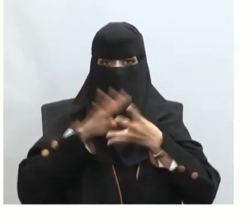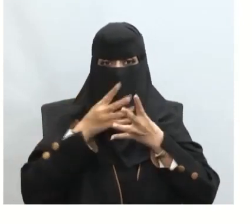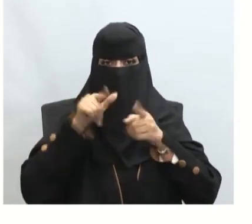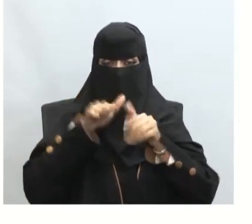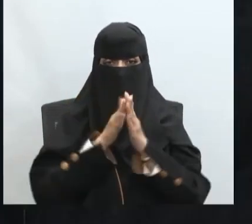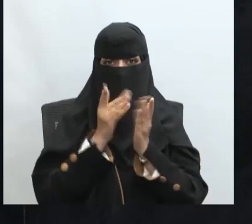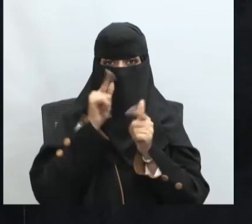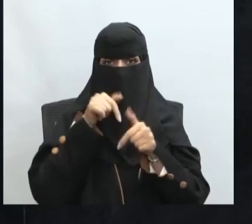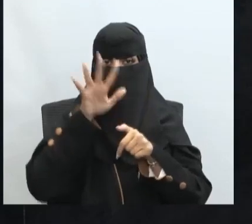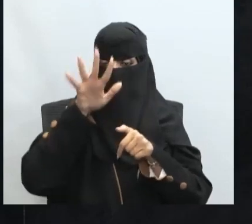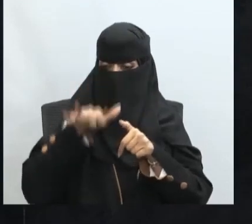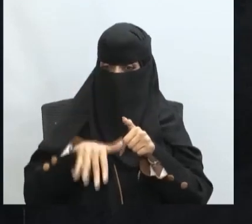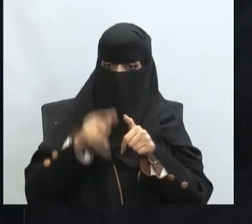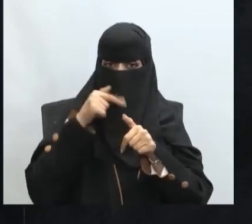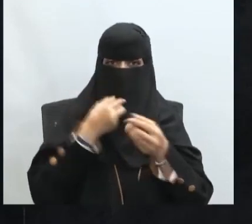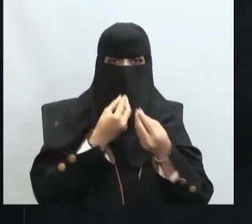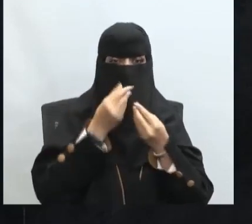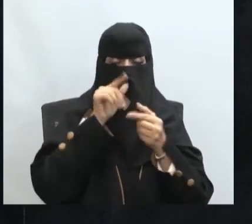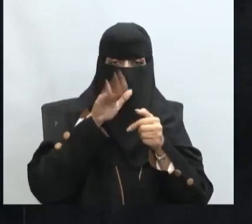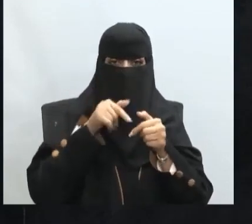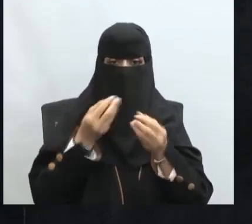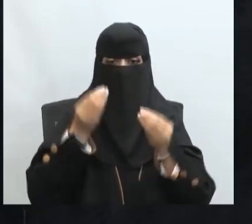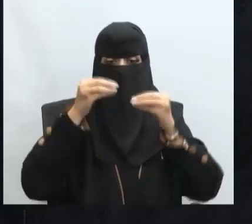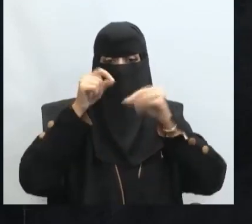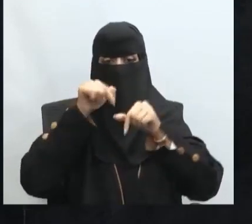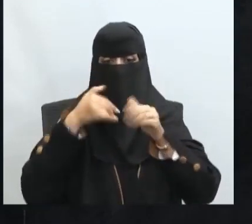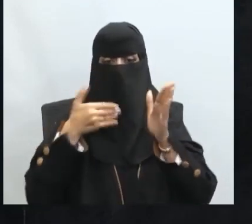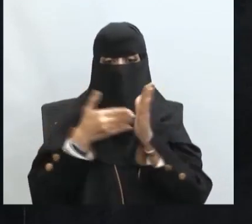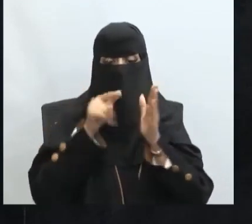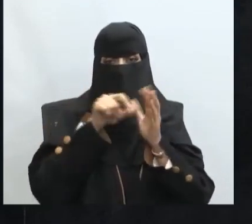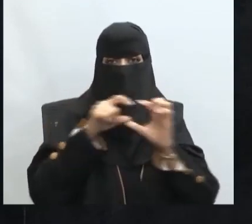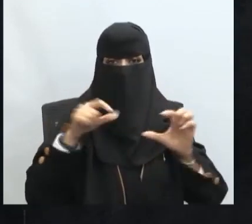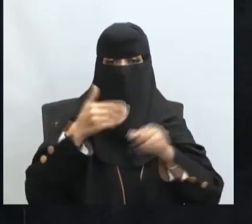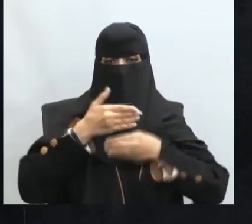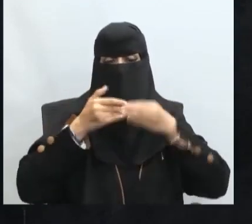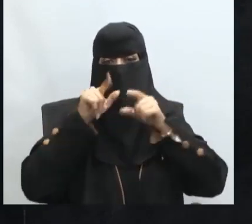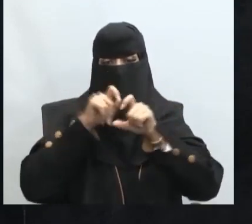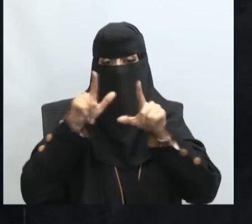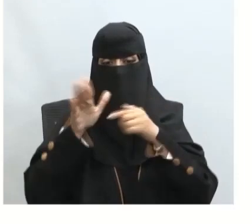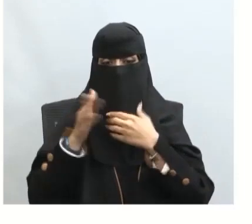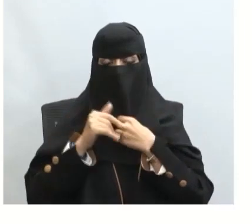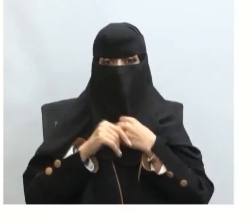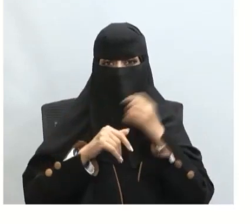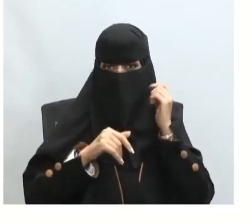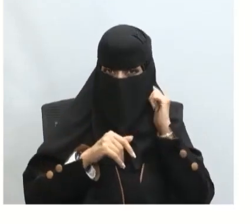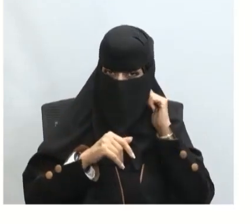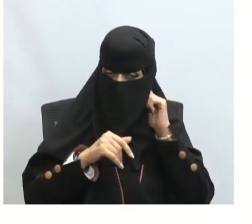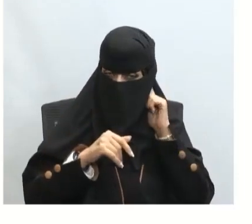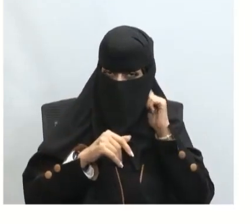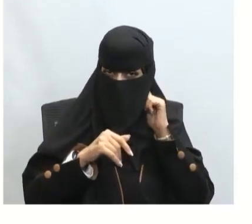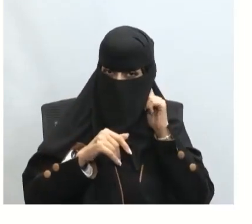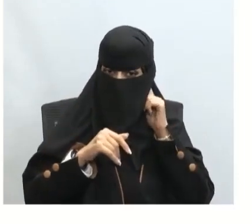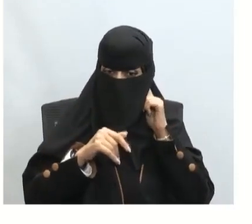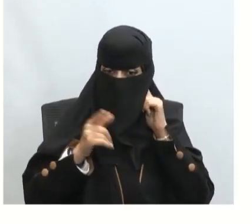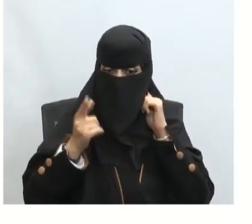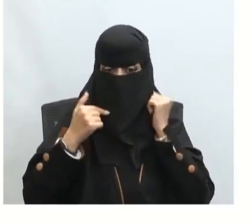الكتاب جميع التفاعلات موجوده فيه بالاضافه ما عدا اخر مركب سنوضح اولا بولي